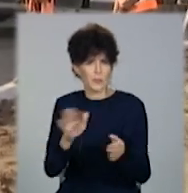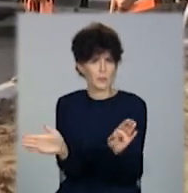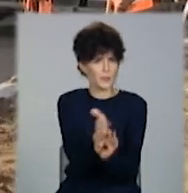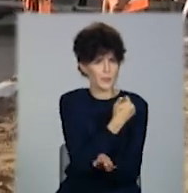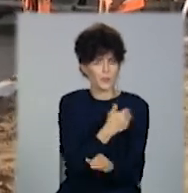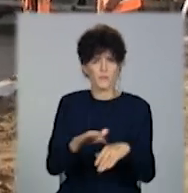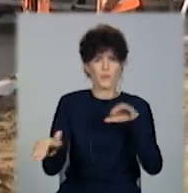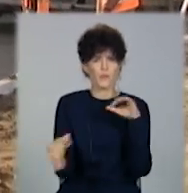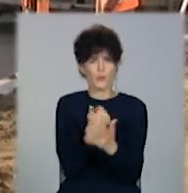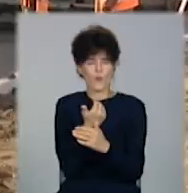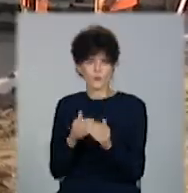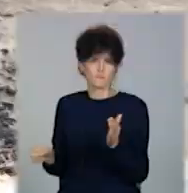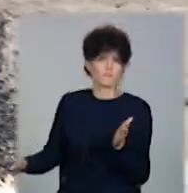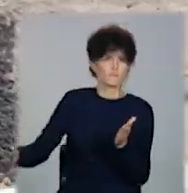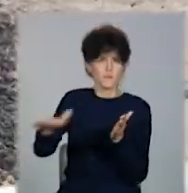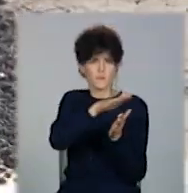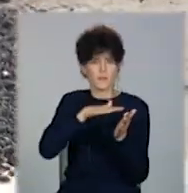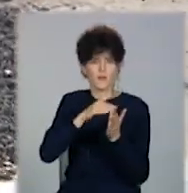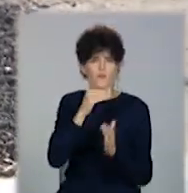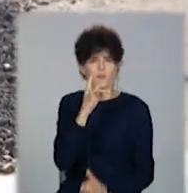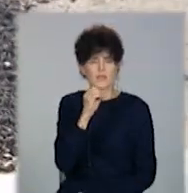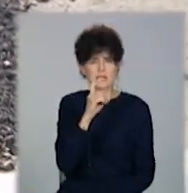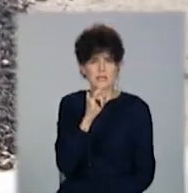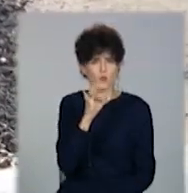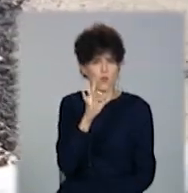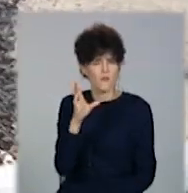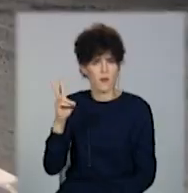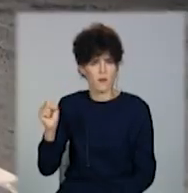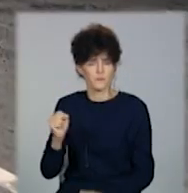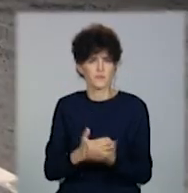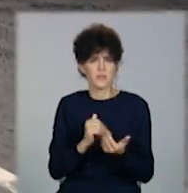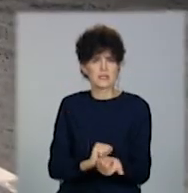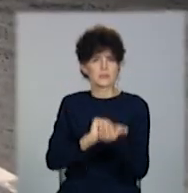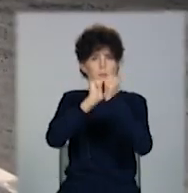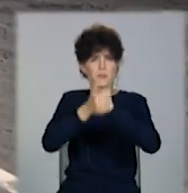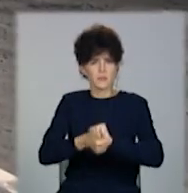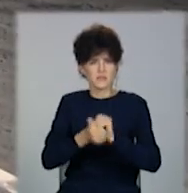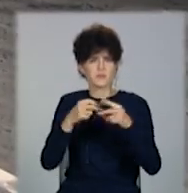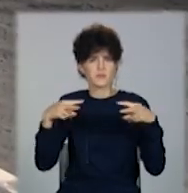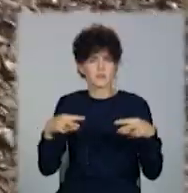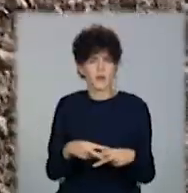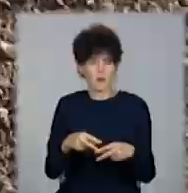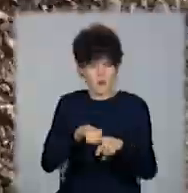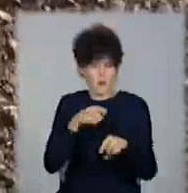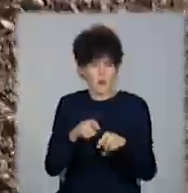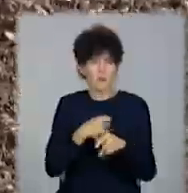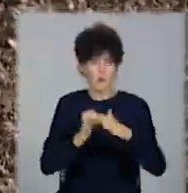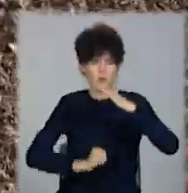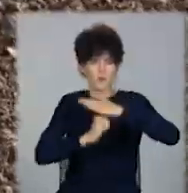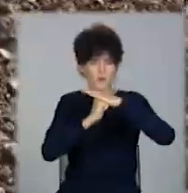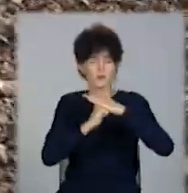Последующим производилась фрезеровка основания, замена озвученных участков основания.